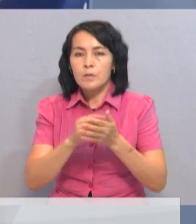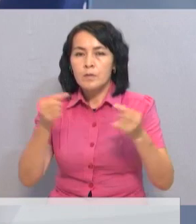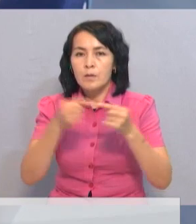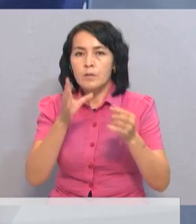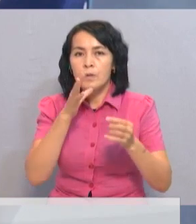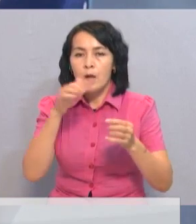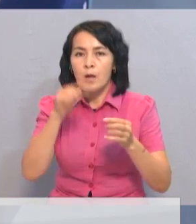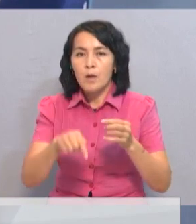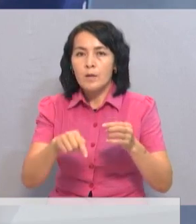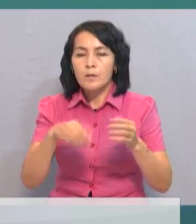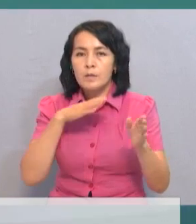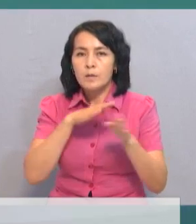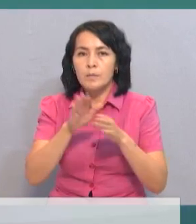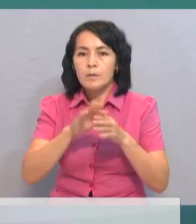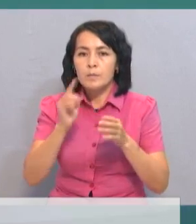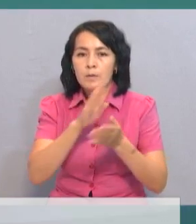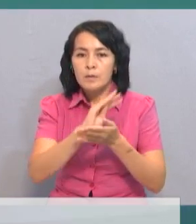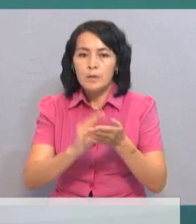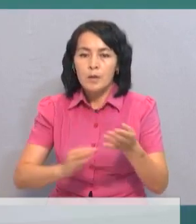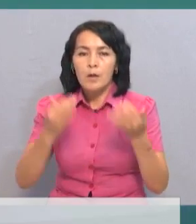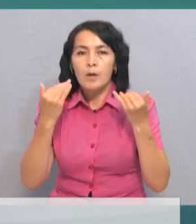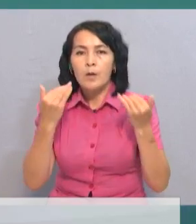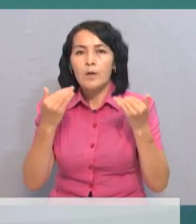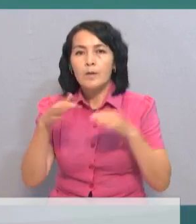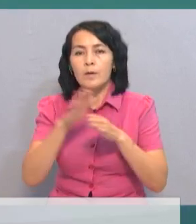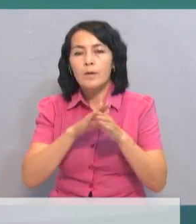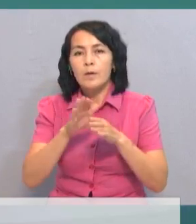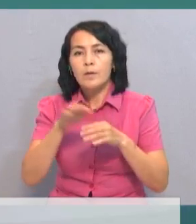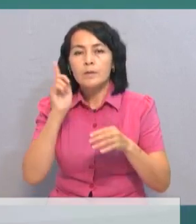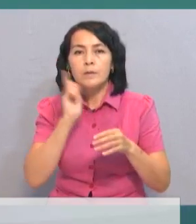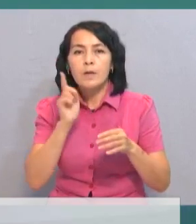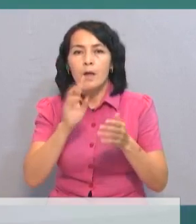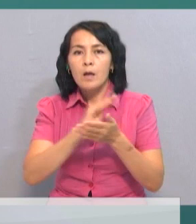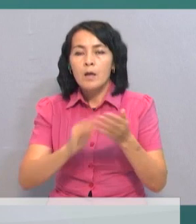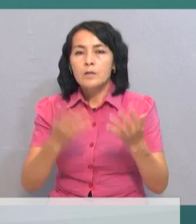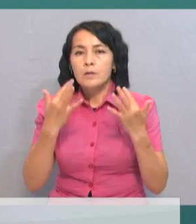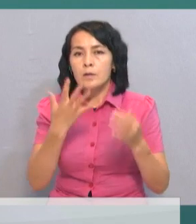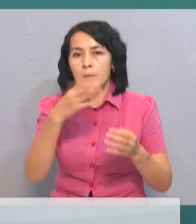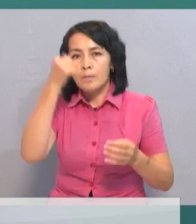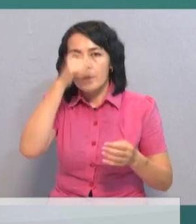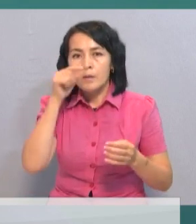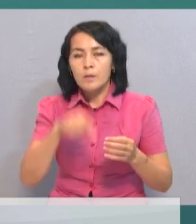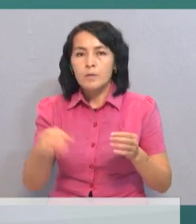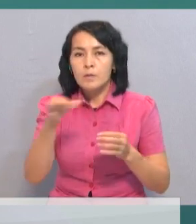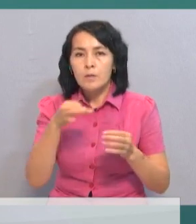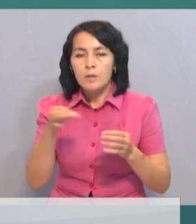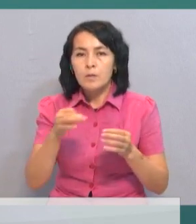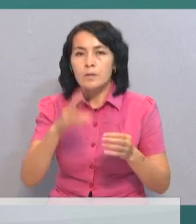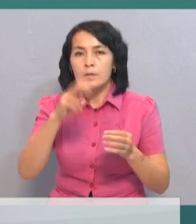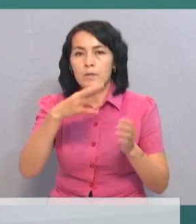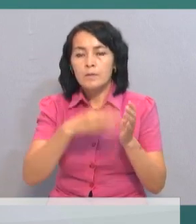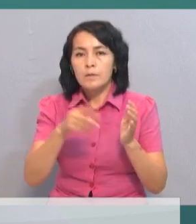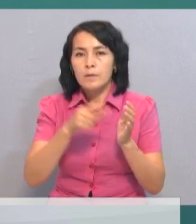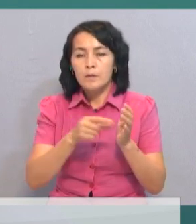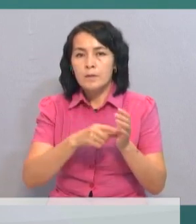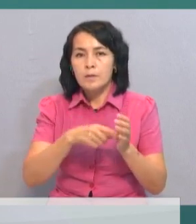срока быть отозвана или пройти первичную регистрацию, то есть введена процедура временного учета сроком на 5 лет. В целом по области поступило